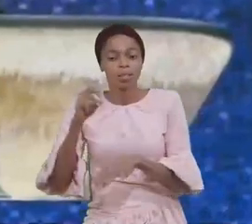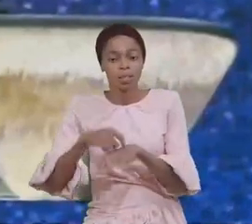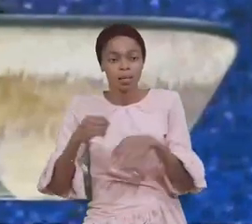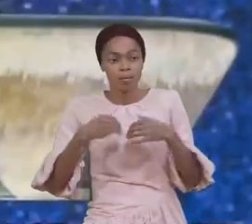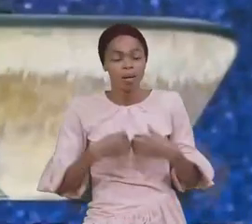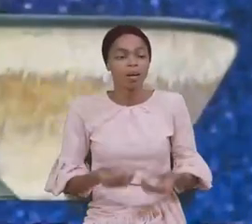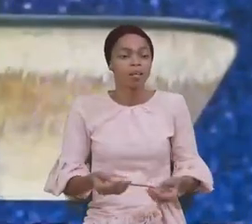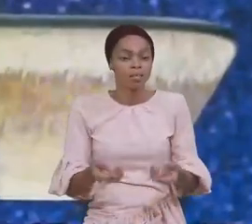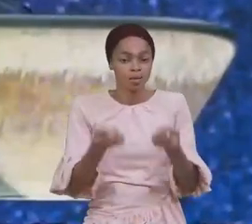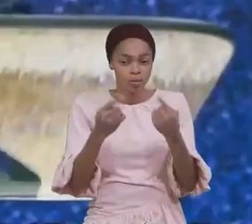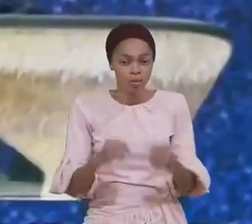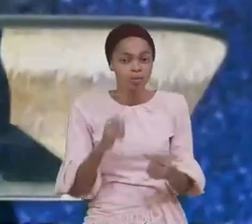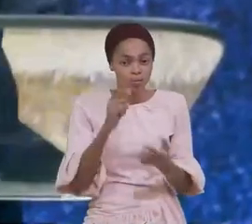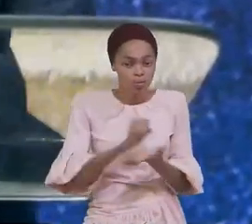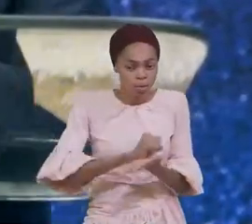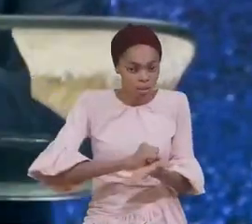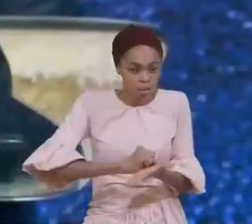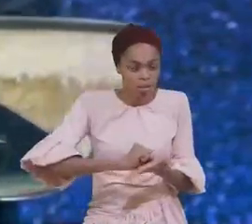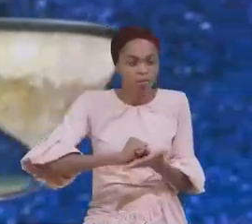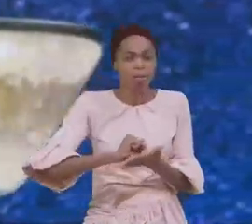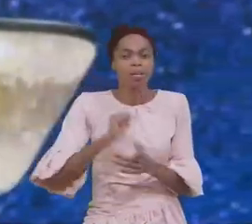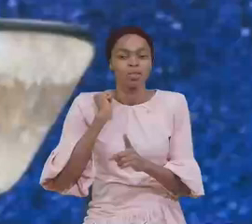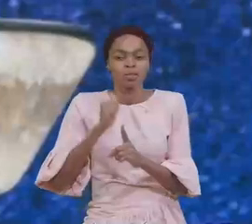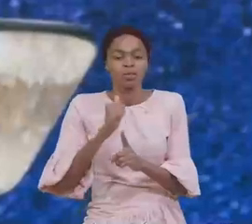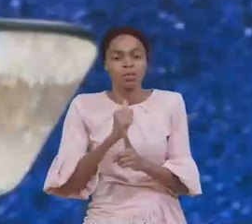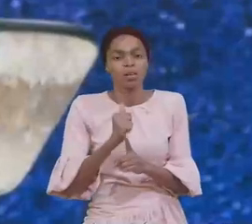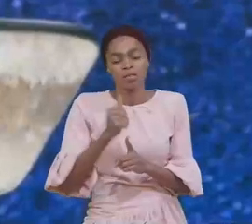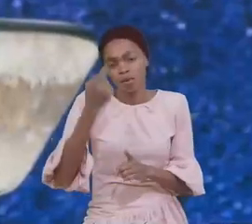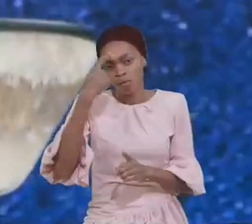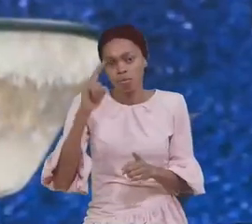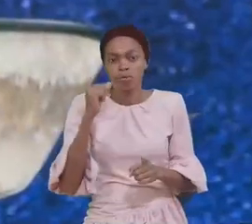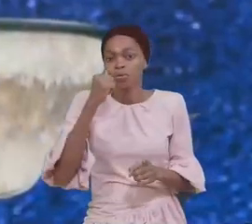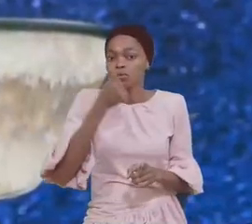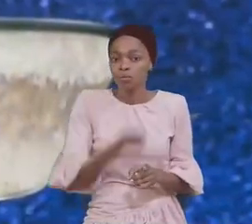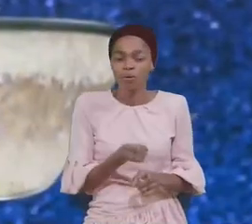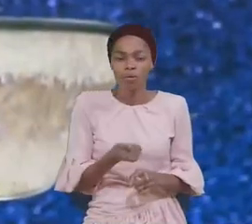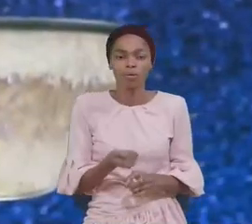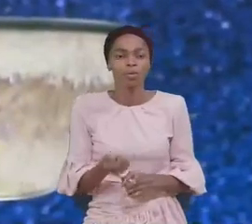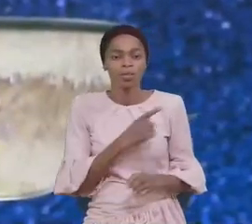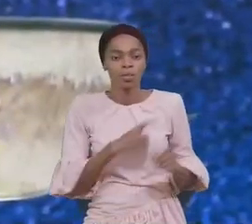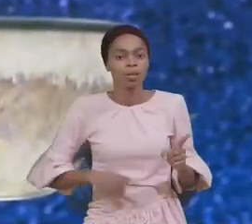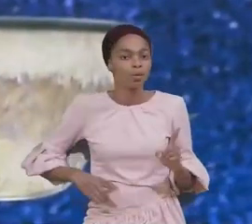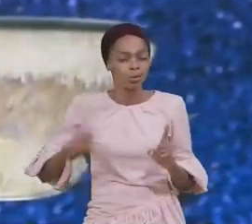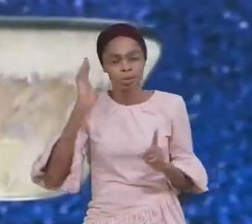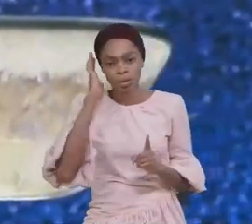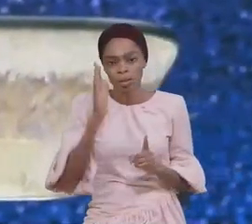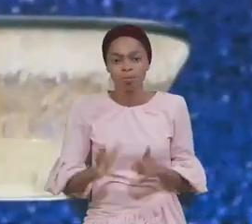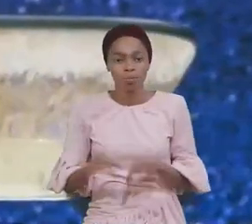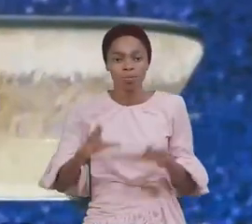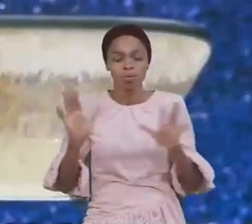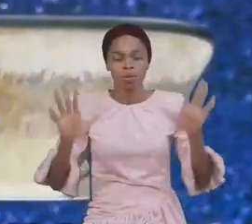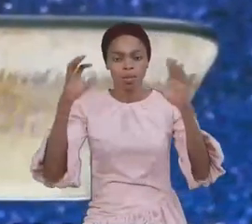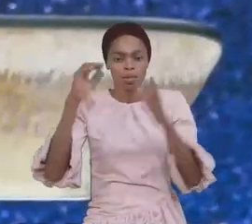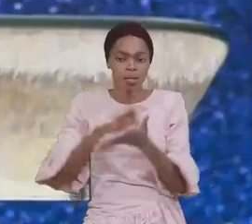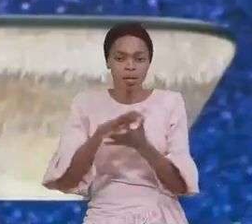sonné. Sanctifiez-vous car demain, l'Éternel fera des prodiges au milieu de vous. Qu'il